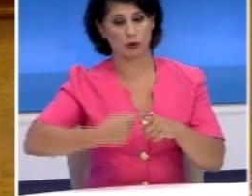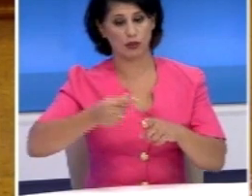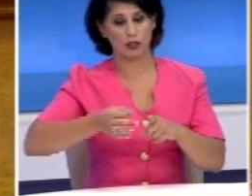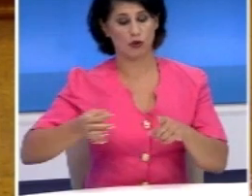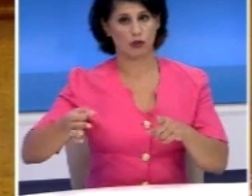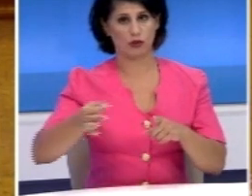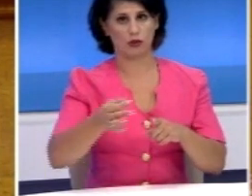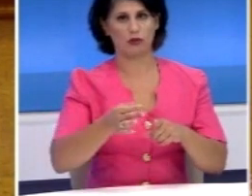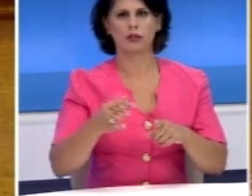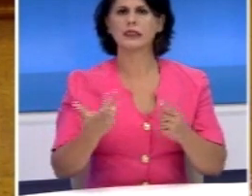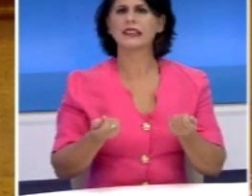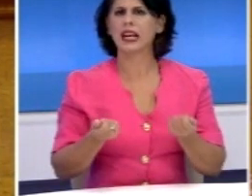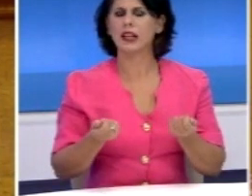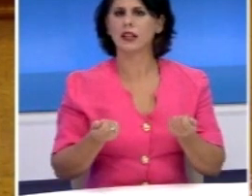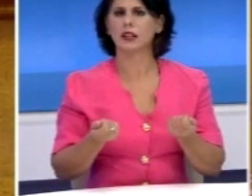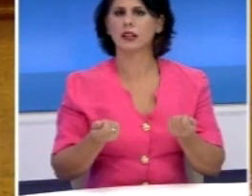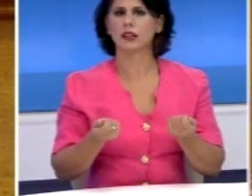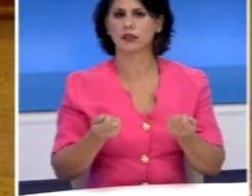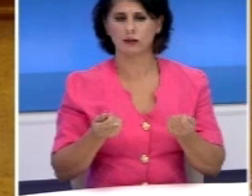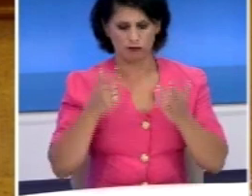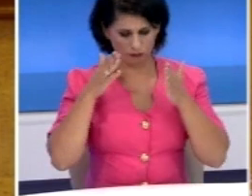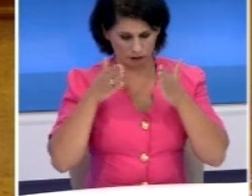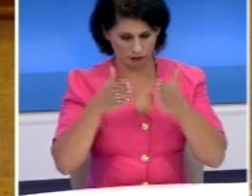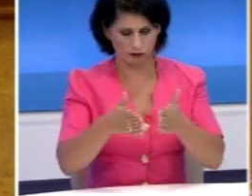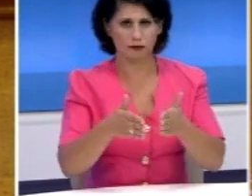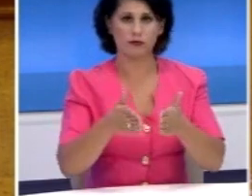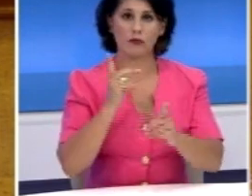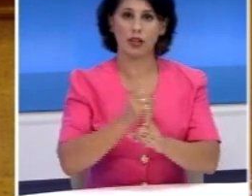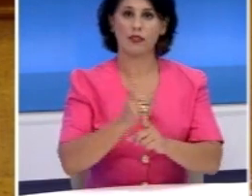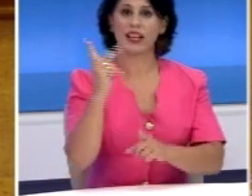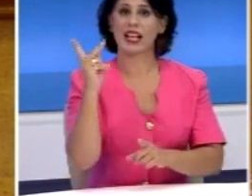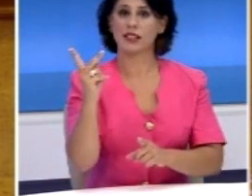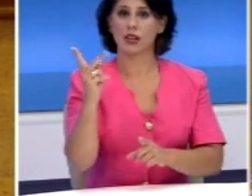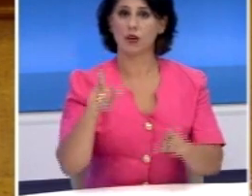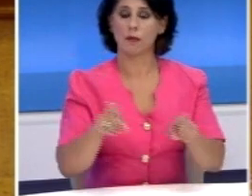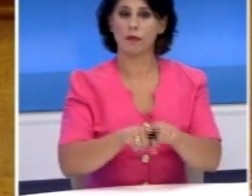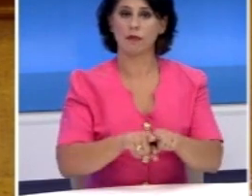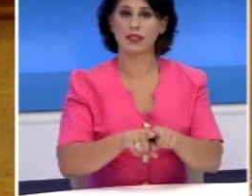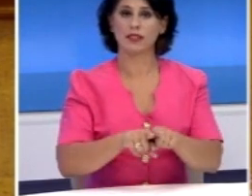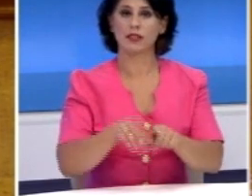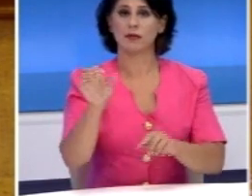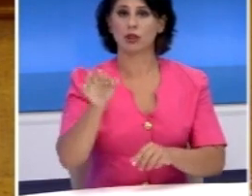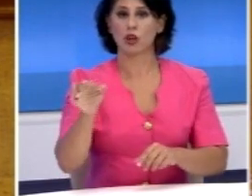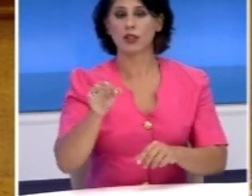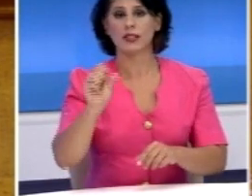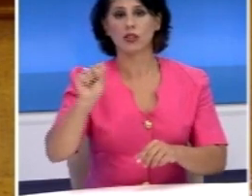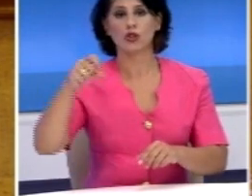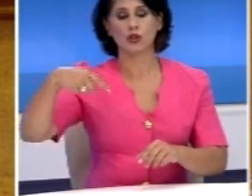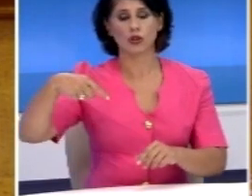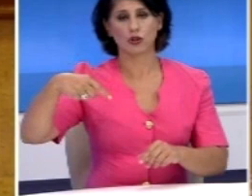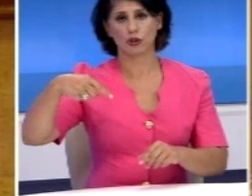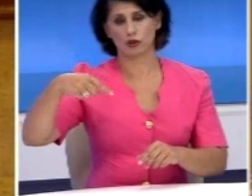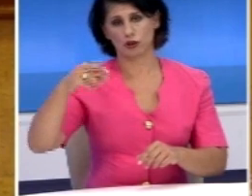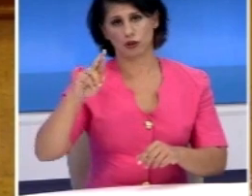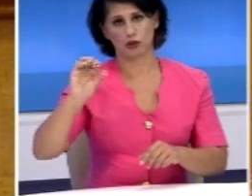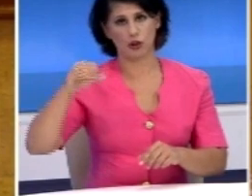νησιών. Τι κάνει, εστιάζει ιδιαίτερα στο Καστελόριζο, που μαζί με τη Στρογγύλη και το σύμπλεγμα νησίδων